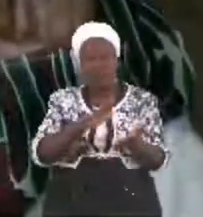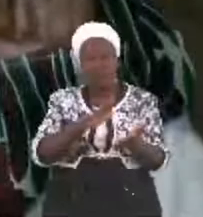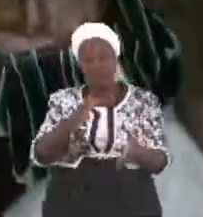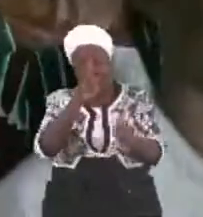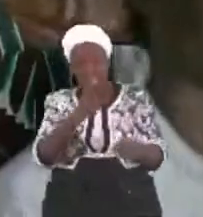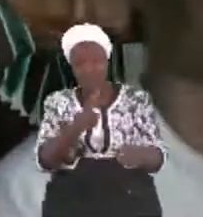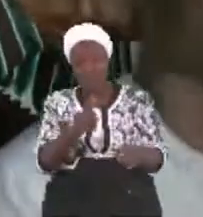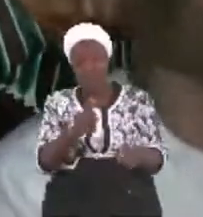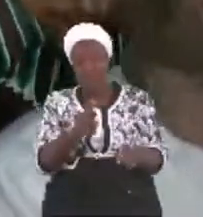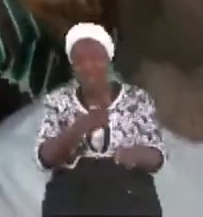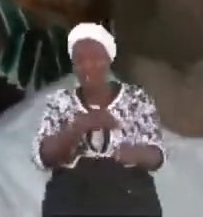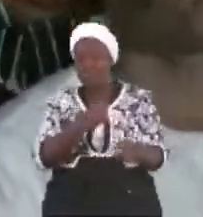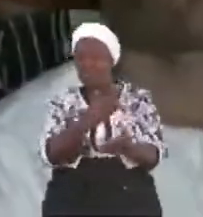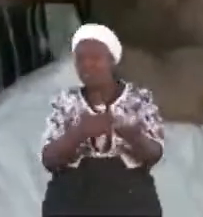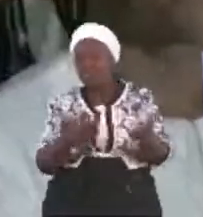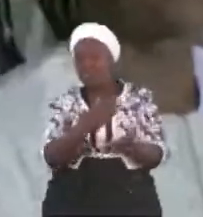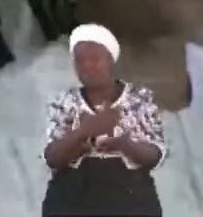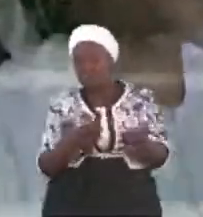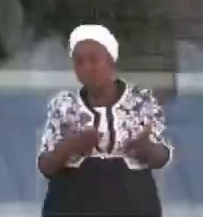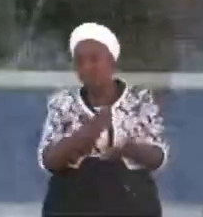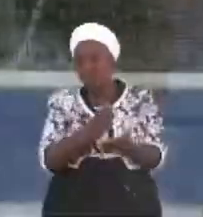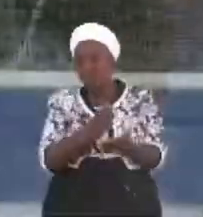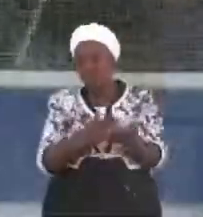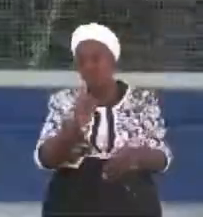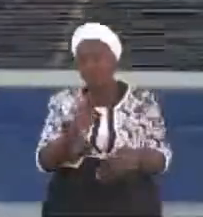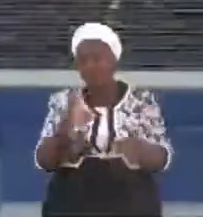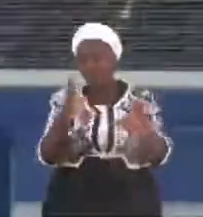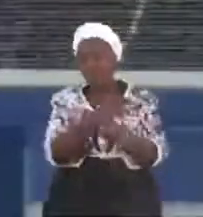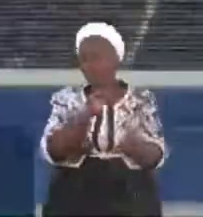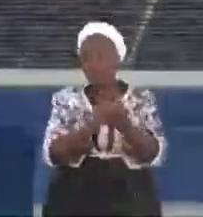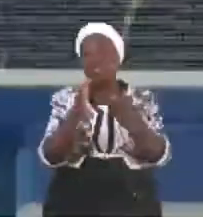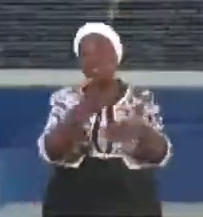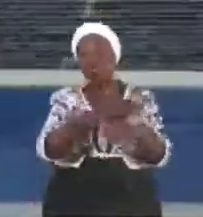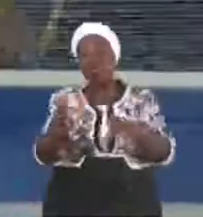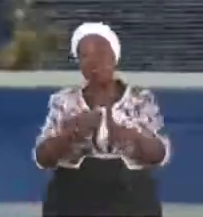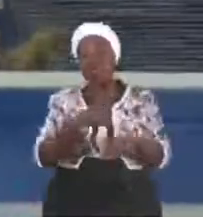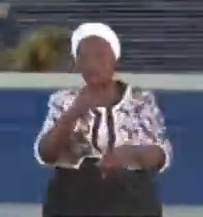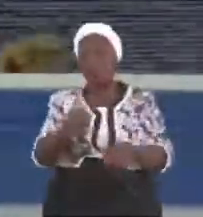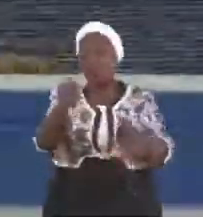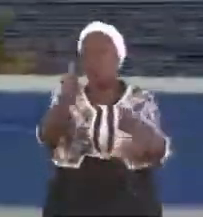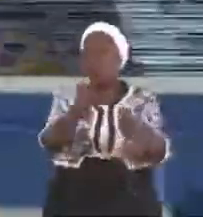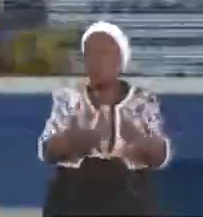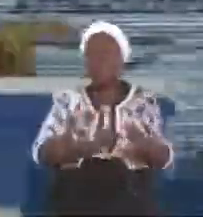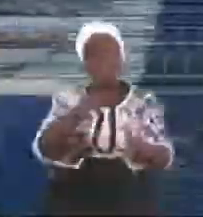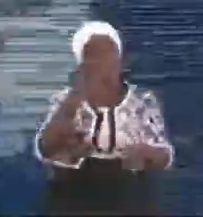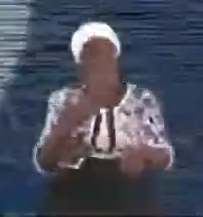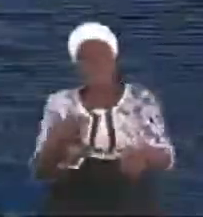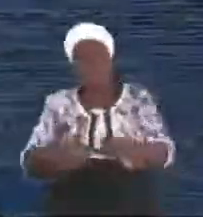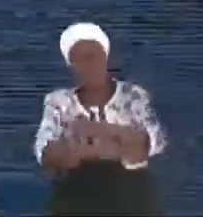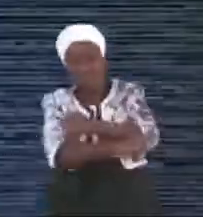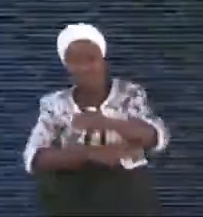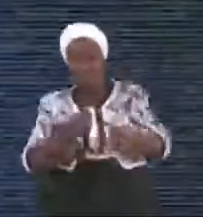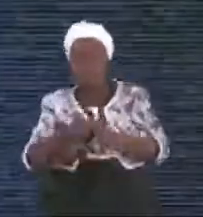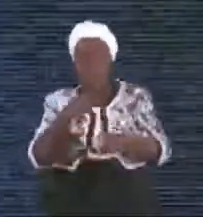honneur, ou quelque chose. Quelqu'un t'a arraché cela. Tout ce qui t'a